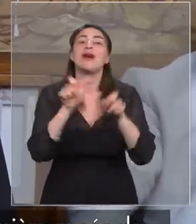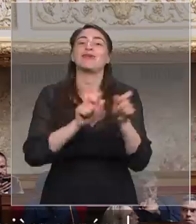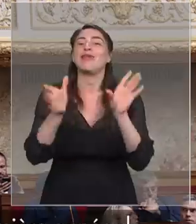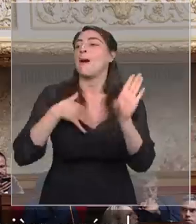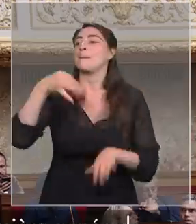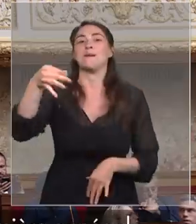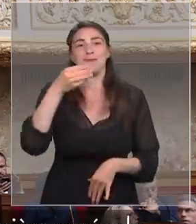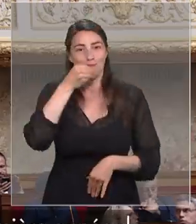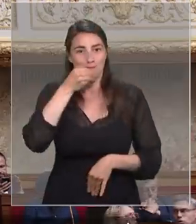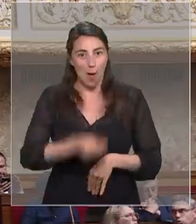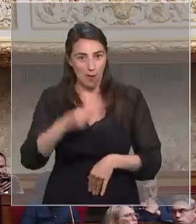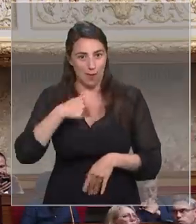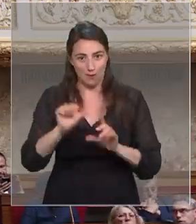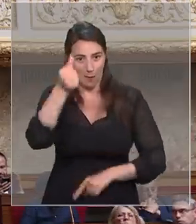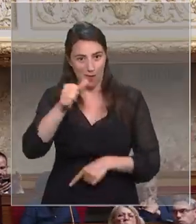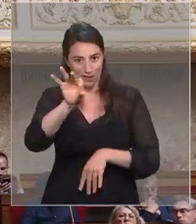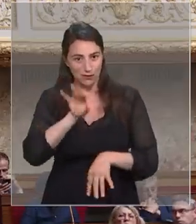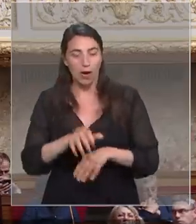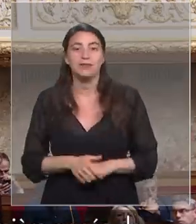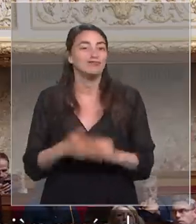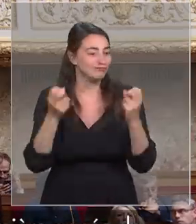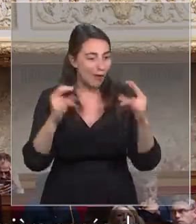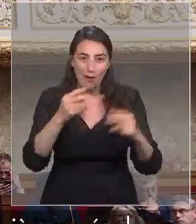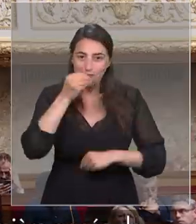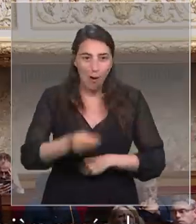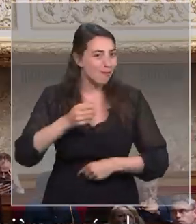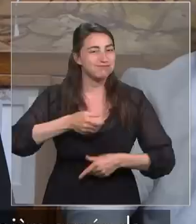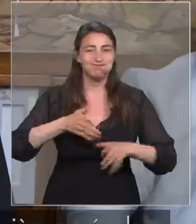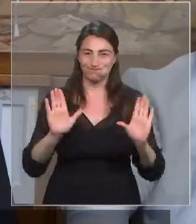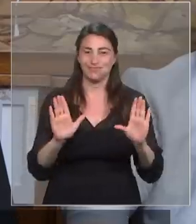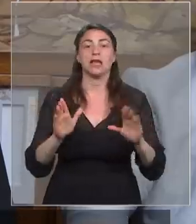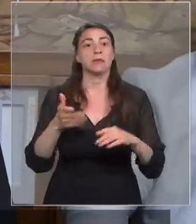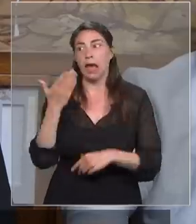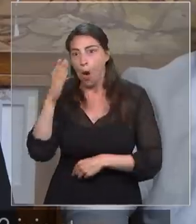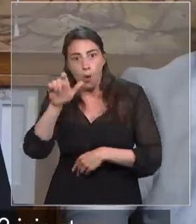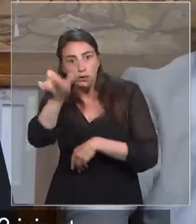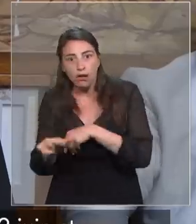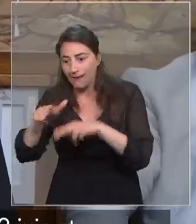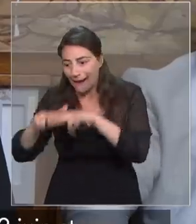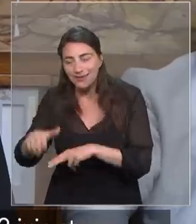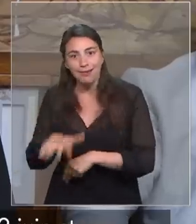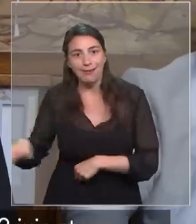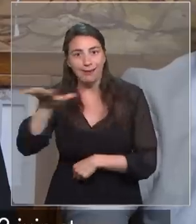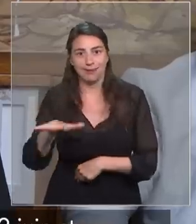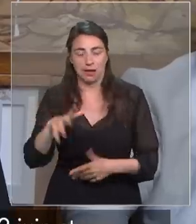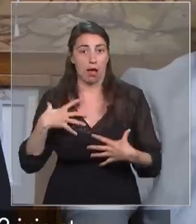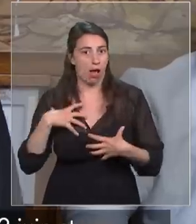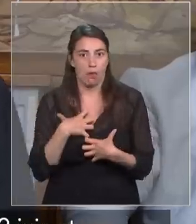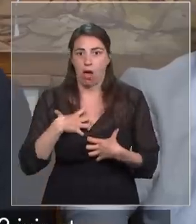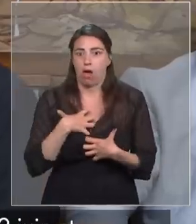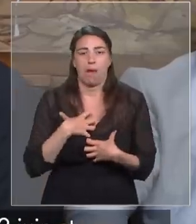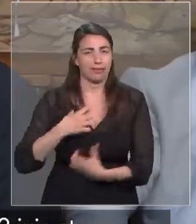un soulagement et la fin des incertitudes. Mais pour les autres, ils devront attendre plusieurs mois avant une réponse définitive et l'angoisse s'intensifie de jour en